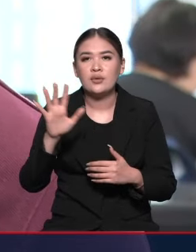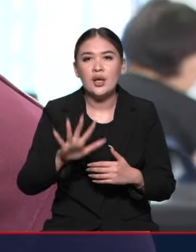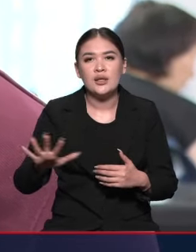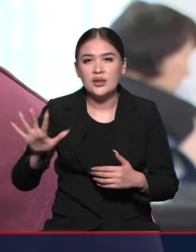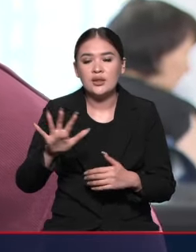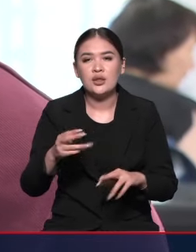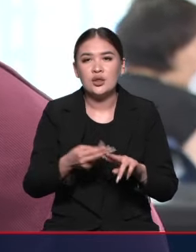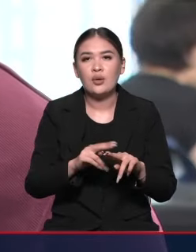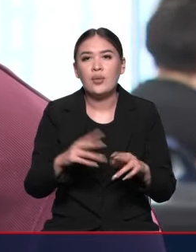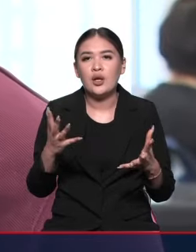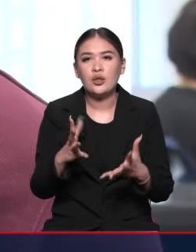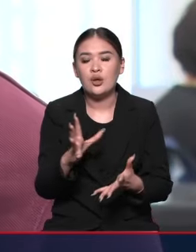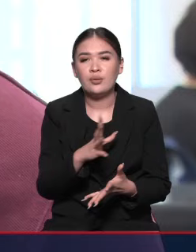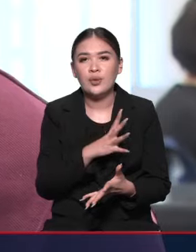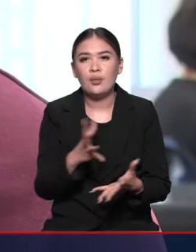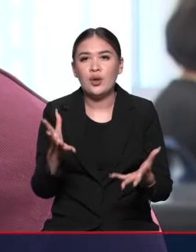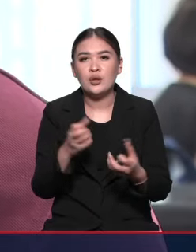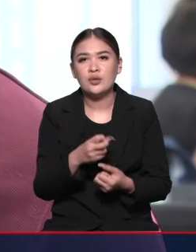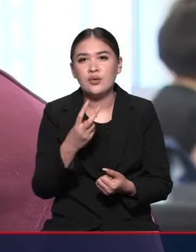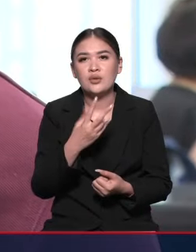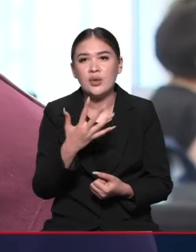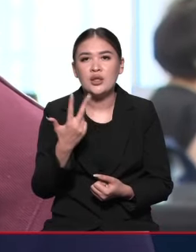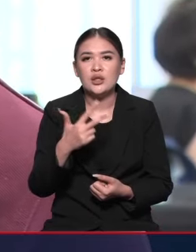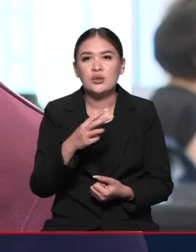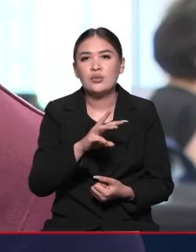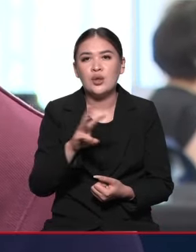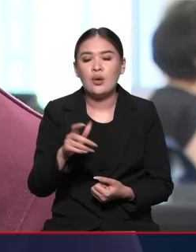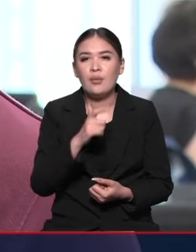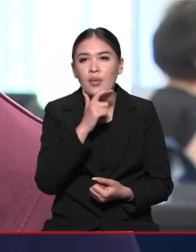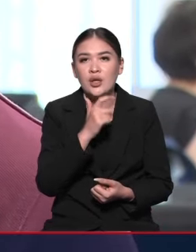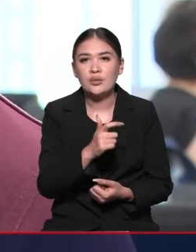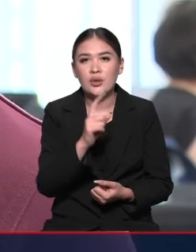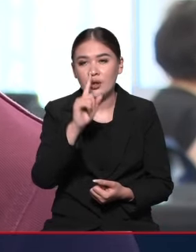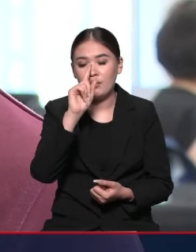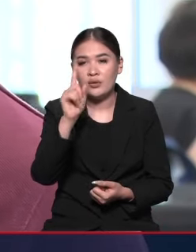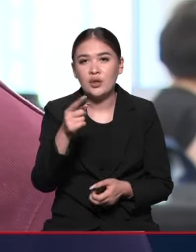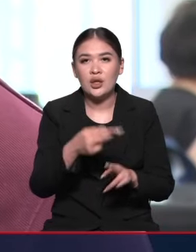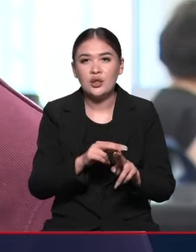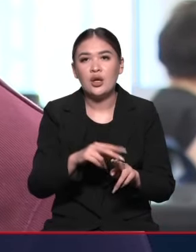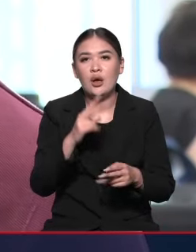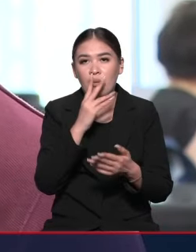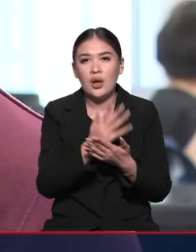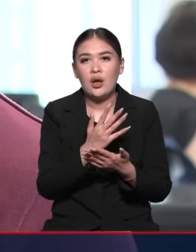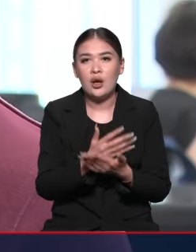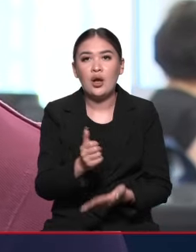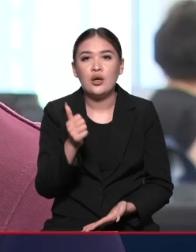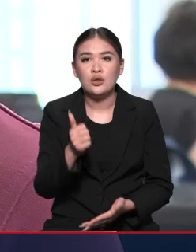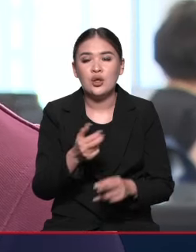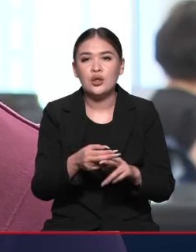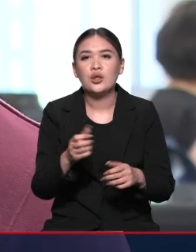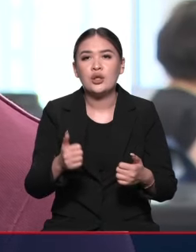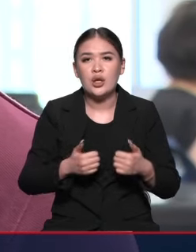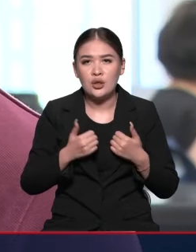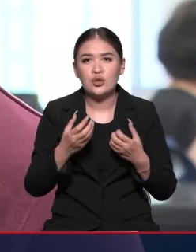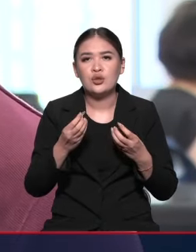аудитории, откуда мы получаем 25-30 миллионов просмотров в год. Как мне кажется, это хорошие показатели. Но есть куда